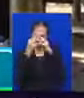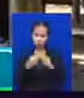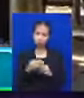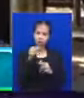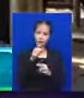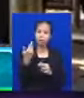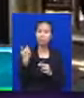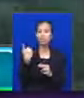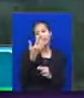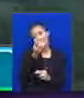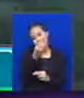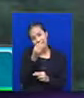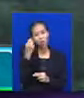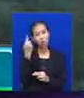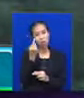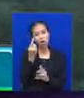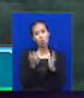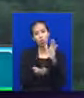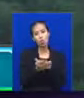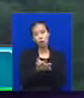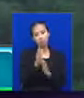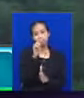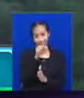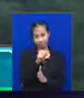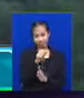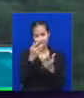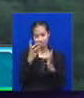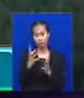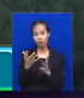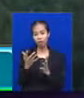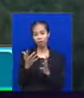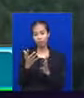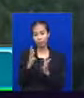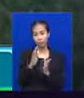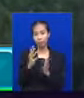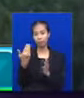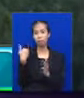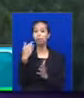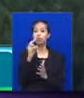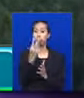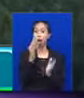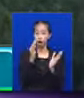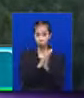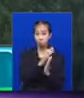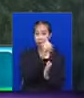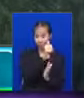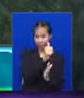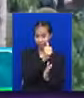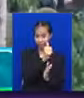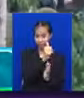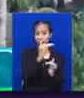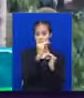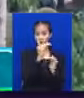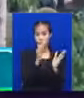ของการบริโภครวมอยู่ด้วยซึ่งอาจจะรวมถึงท่องเที่ยวด้วยแล้วก็บริโภคด้วยครับทั้งสองอย่างรวมกันได้ครับเพ